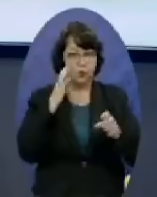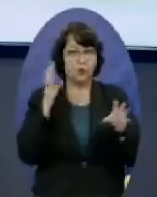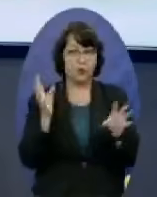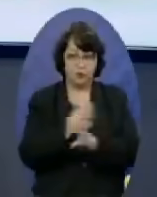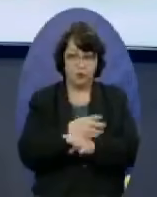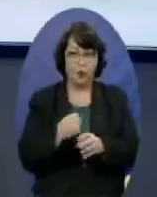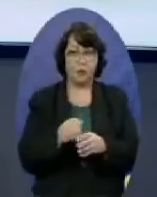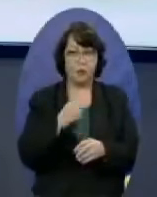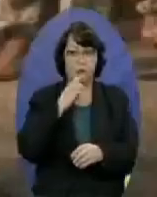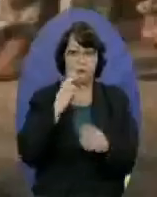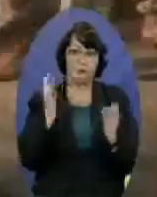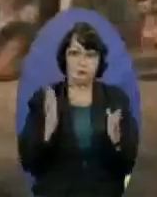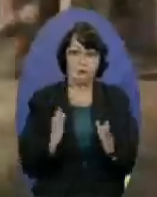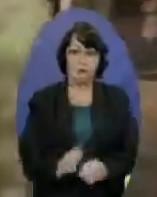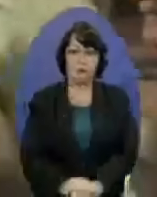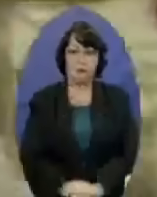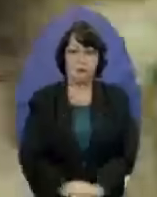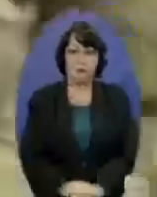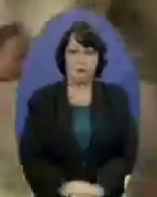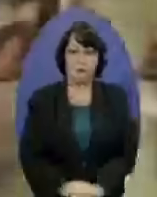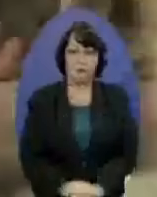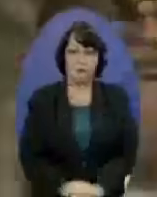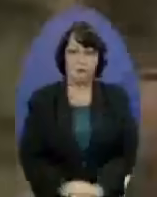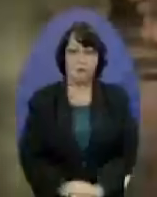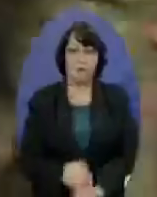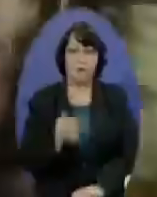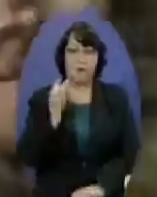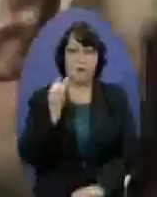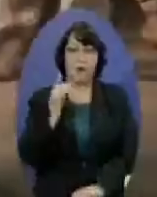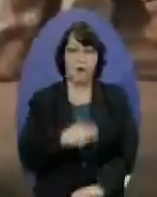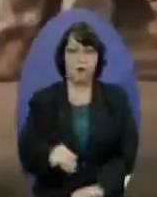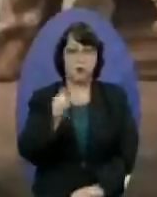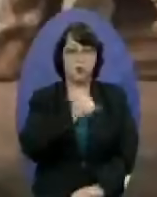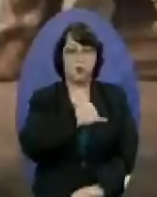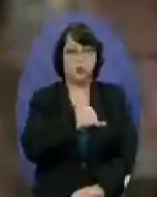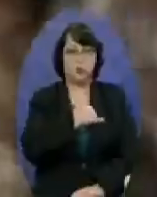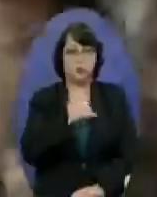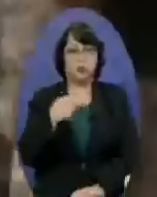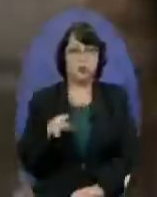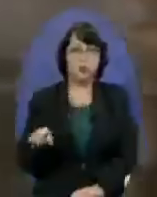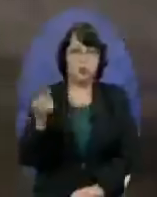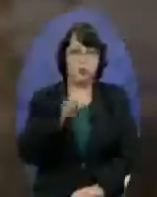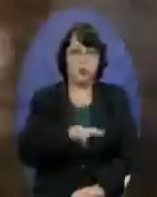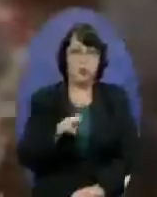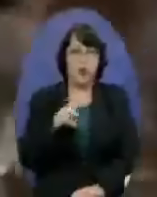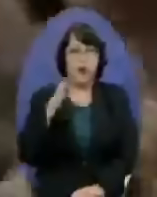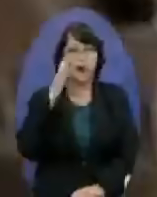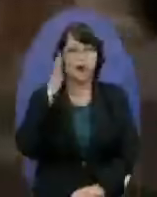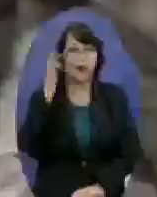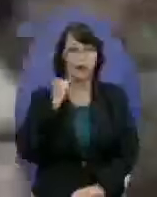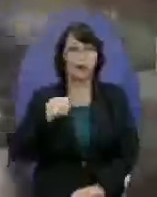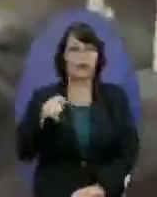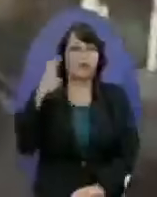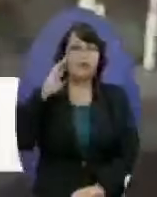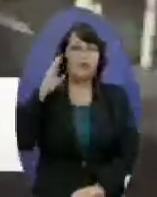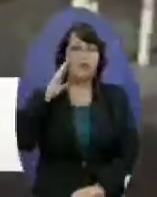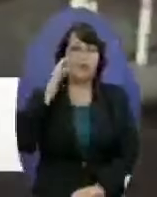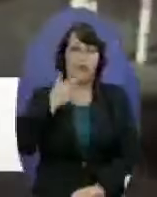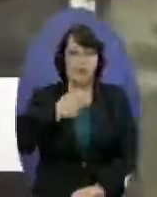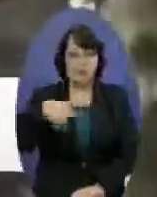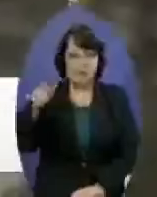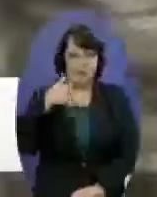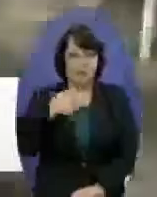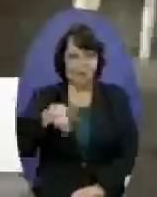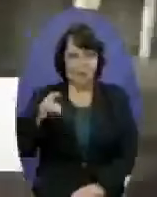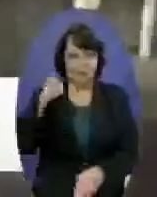байгуулах юм тэмдэглэсэн байна. Түүнчлэн Иракийн эрх оргиштын нутаг дэвсгэрээс гадны улс орнуудын цэргийн албан хаагчдыг